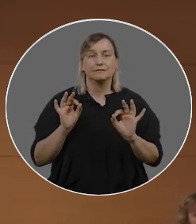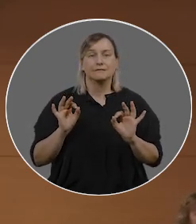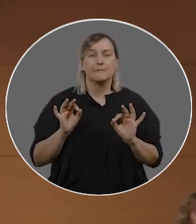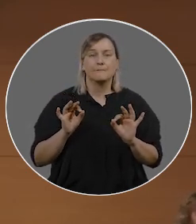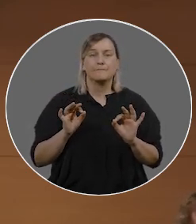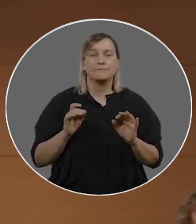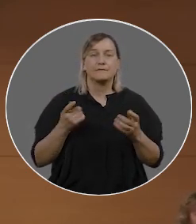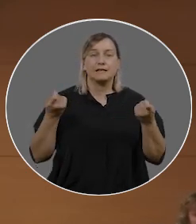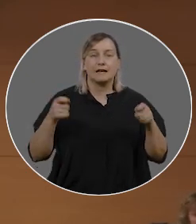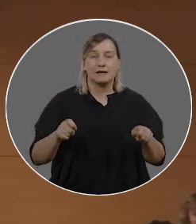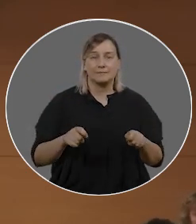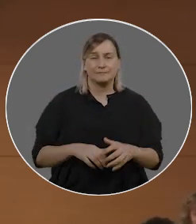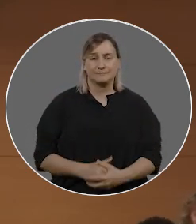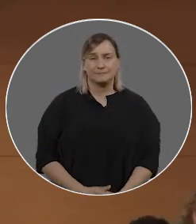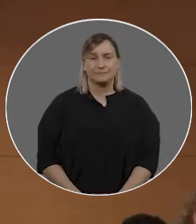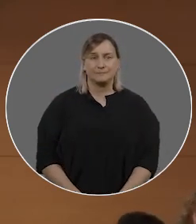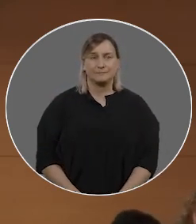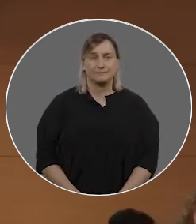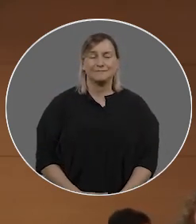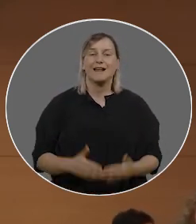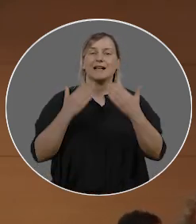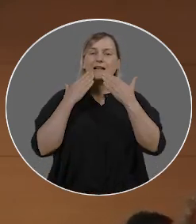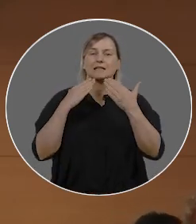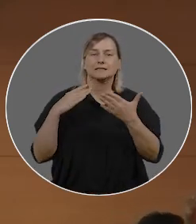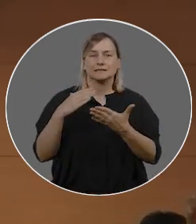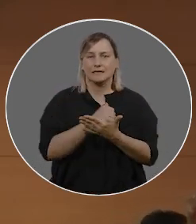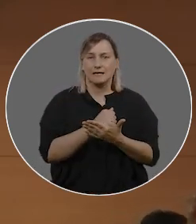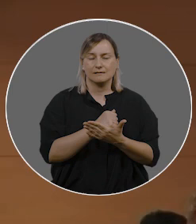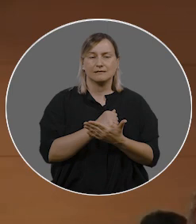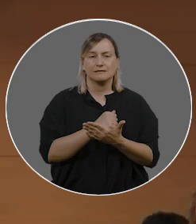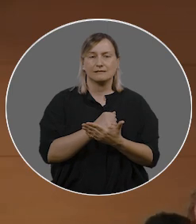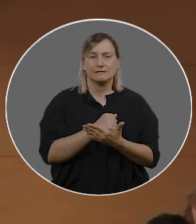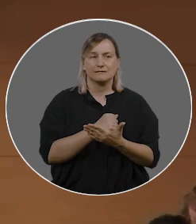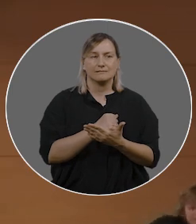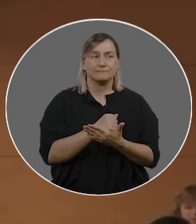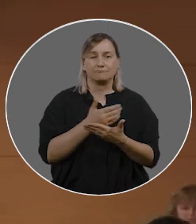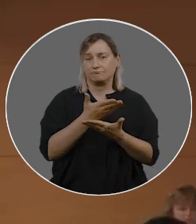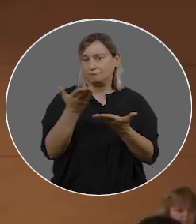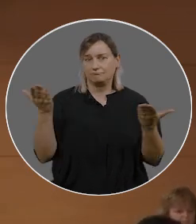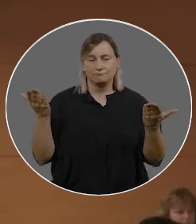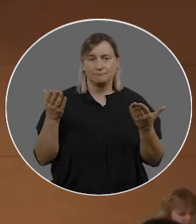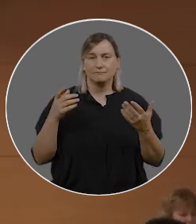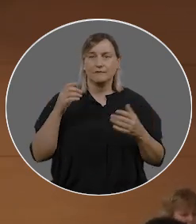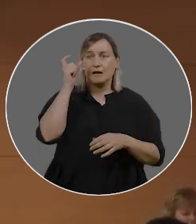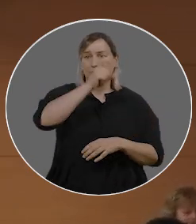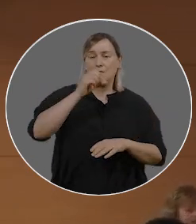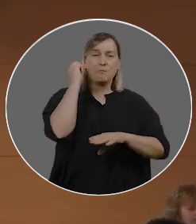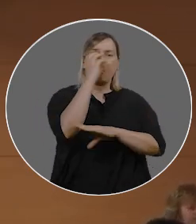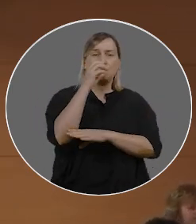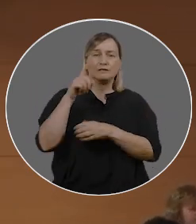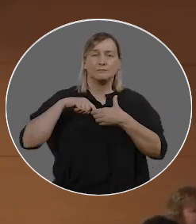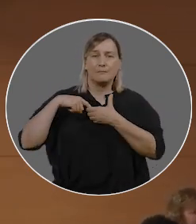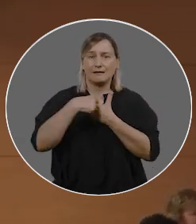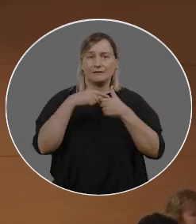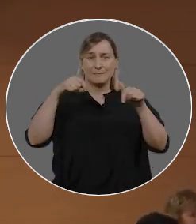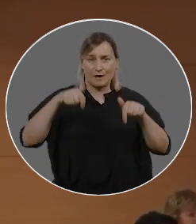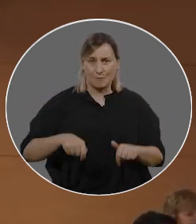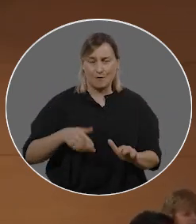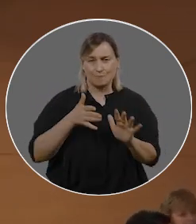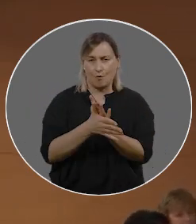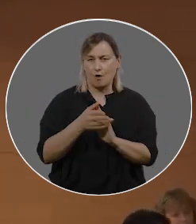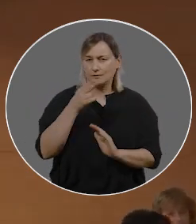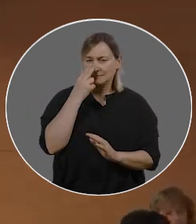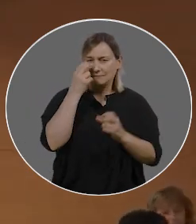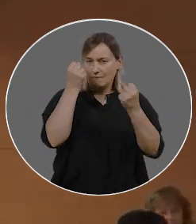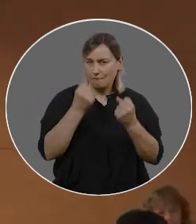hauríem de tancar, no? Moltíssimes gràcies a tots els ponents que han participat